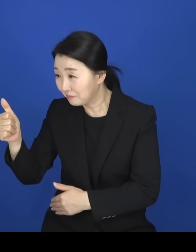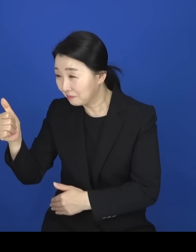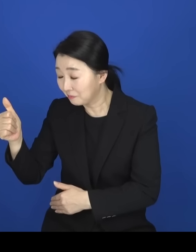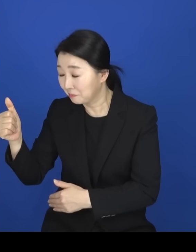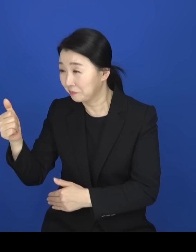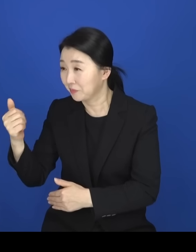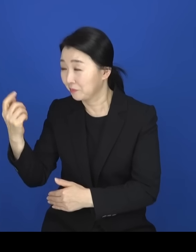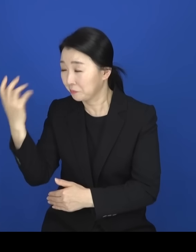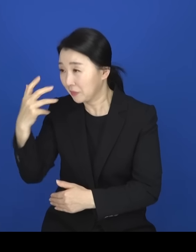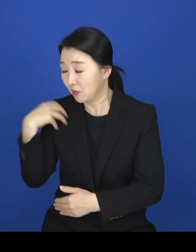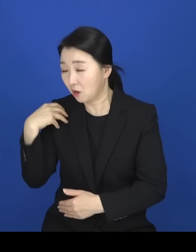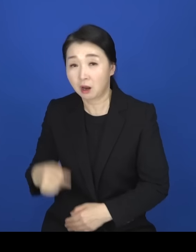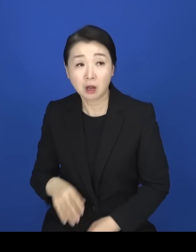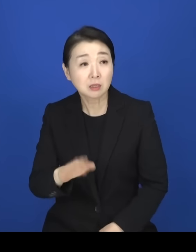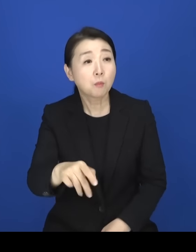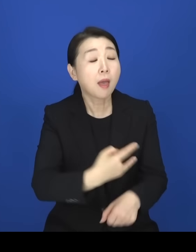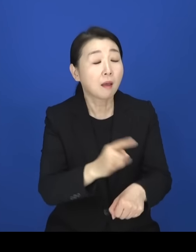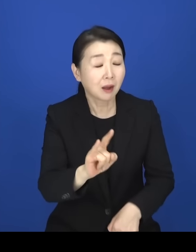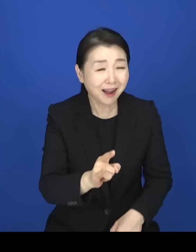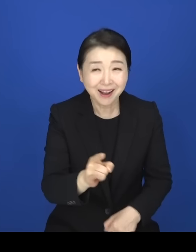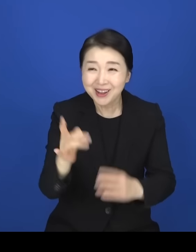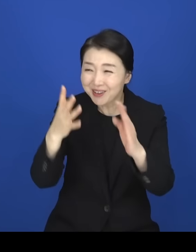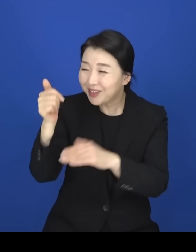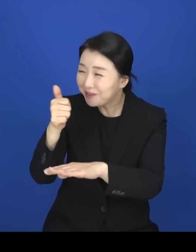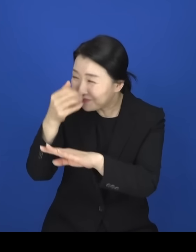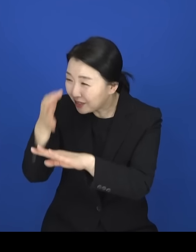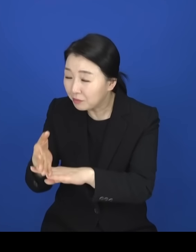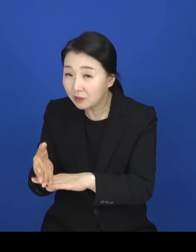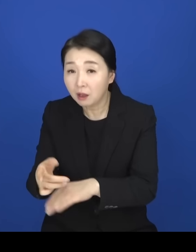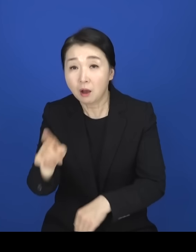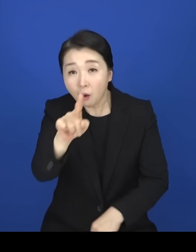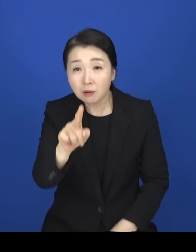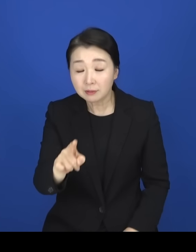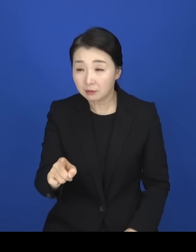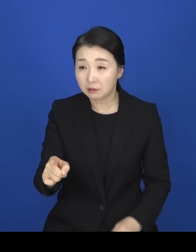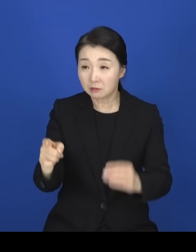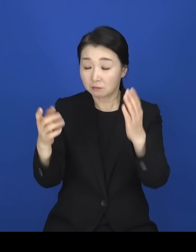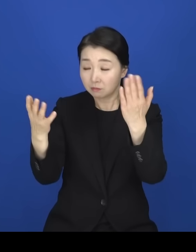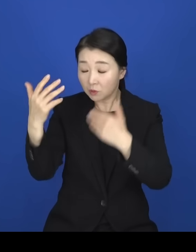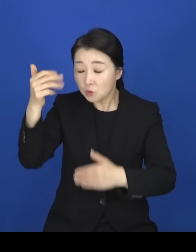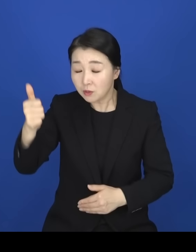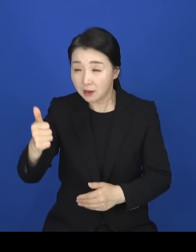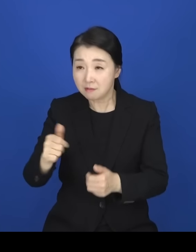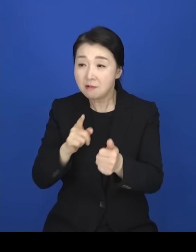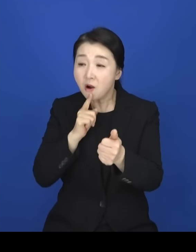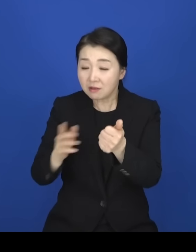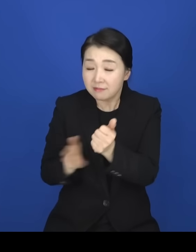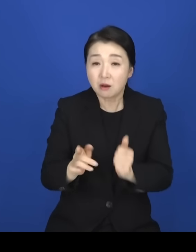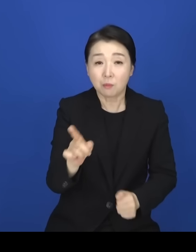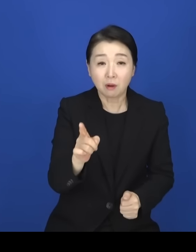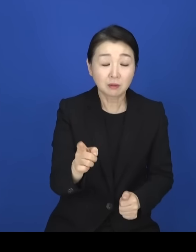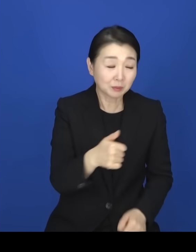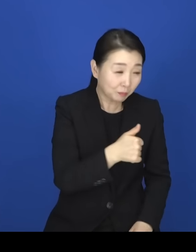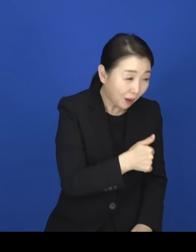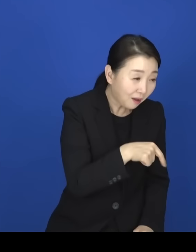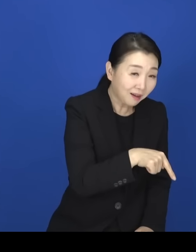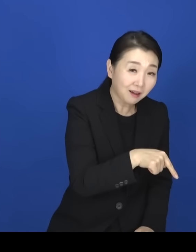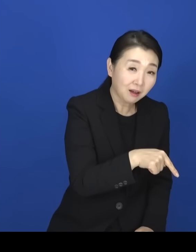건가? 교장 선생님 죄송합니다. 어디서 지금 교장 엉덩이를 왜 나와? 그래서 이 사람을 돌리면은 이 사람은